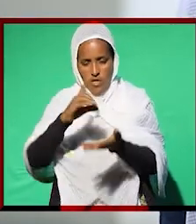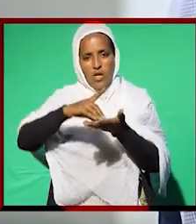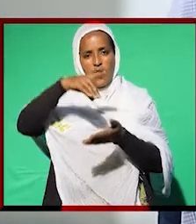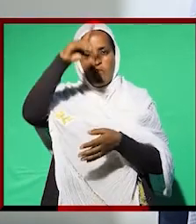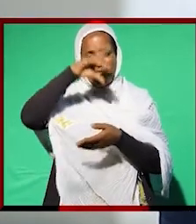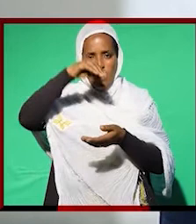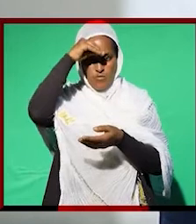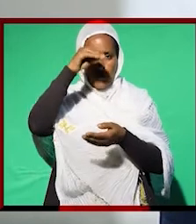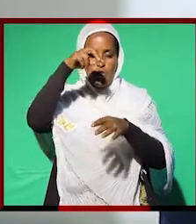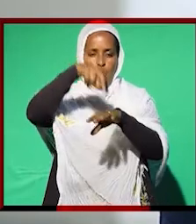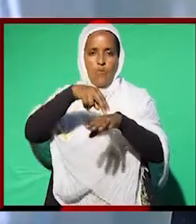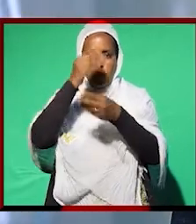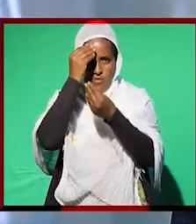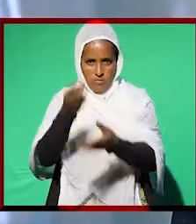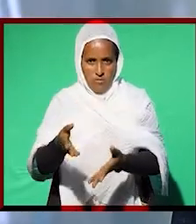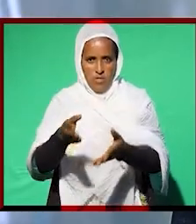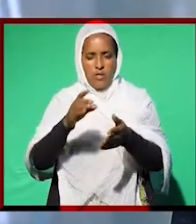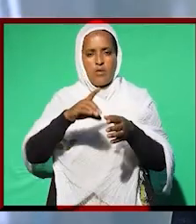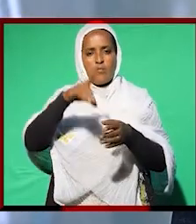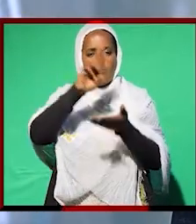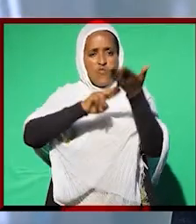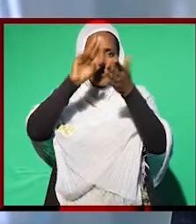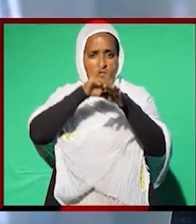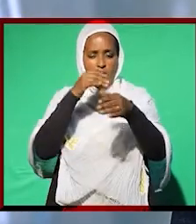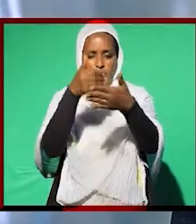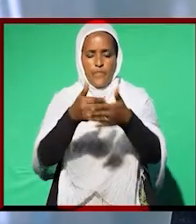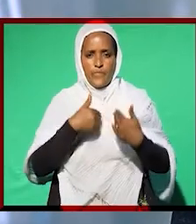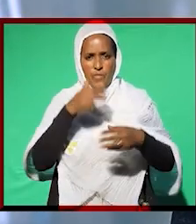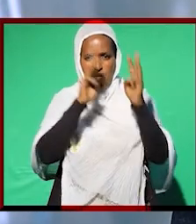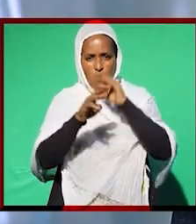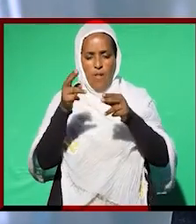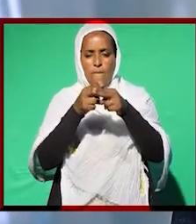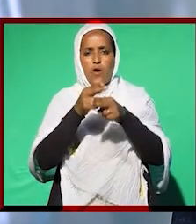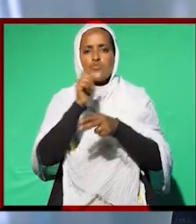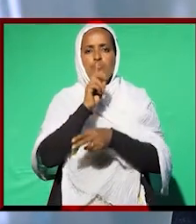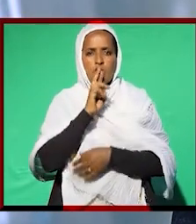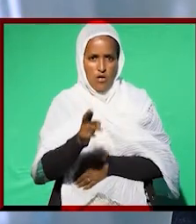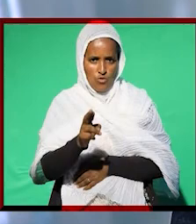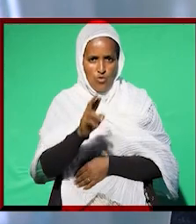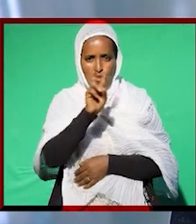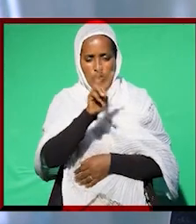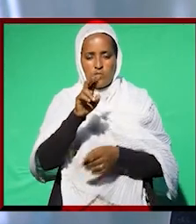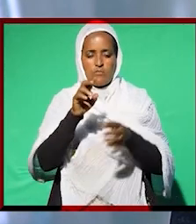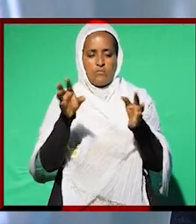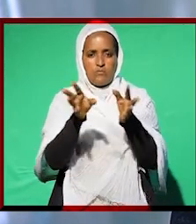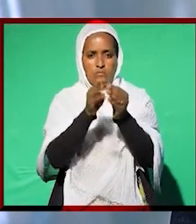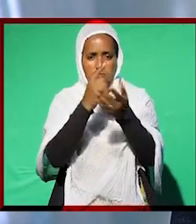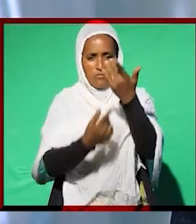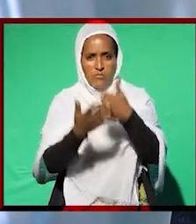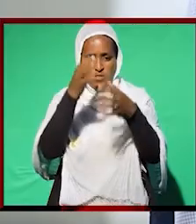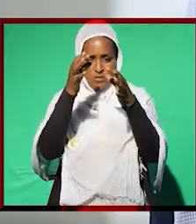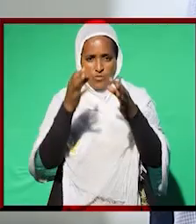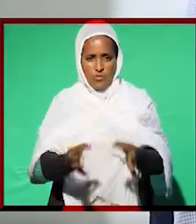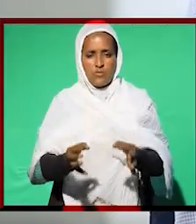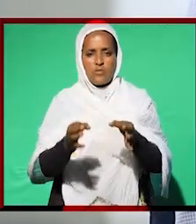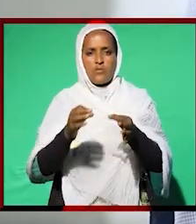አዝዟል። ለከፍተኛ ትምህርት ተቋማት የመጀመሪያው ሀሳብ በከፍተኛ ትምህርት ተቋማት ላይ እየደረሱ ያሉት ችግሮች እንደው ባጭሩ ምንድን ናቸው? ሁለት፣ የቅዱስ ሲኖዶስ